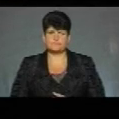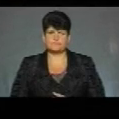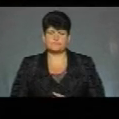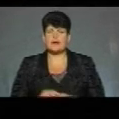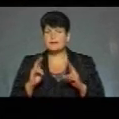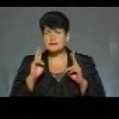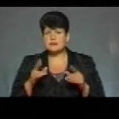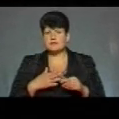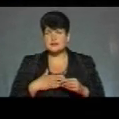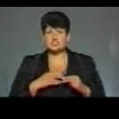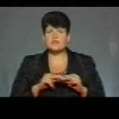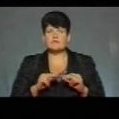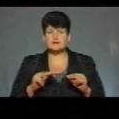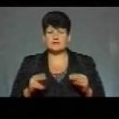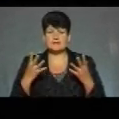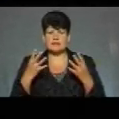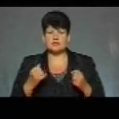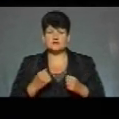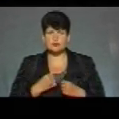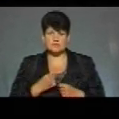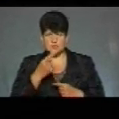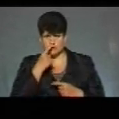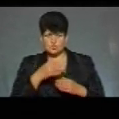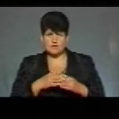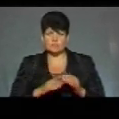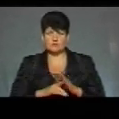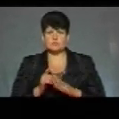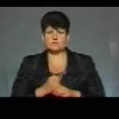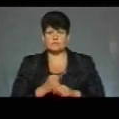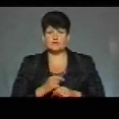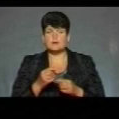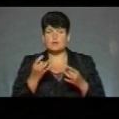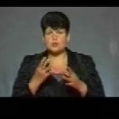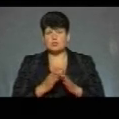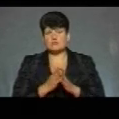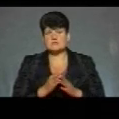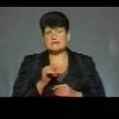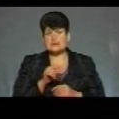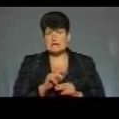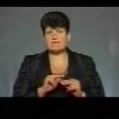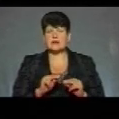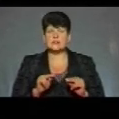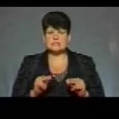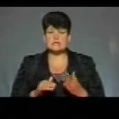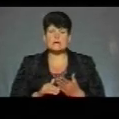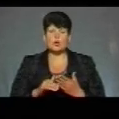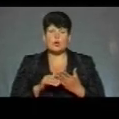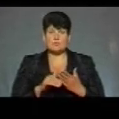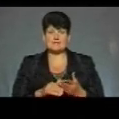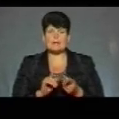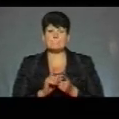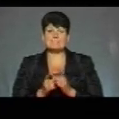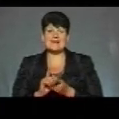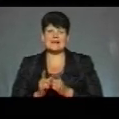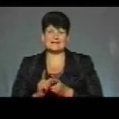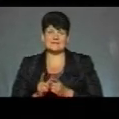знала і наша викладач, тому що день жалоби він тільки нещодавно введений. Вони просто попросили її, як викладача, допомогти